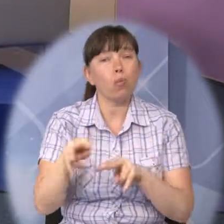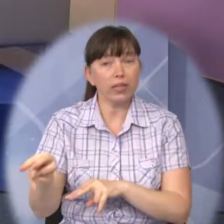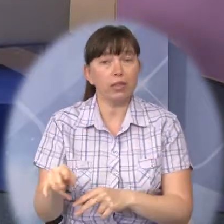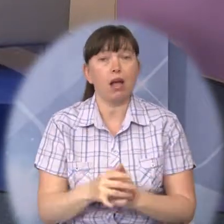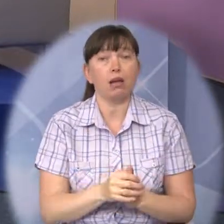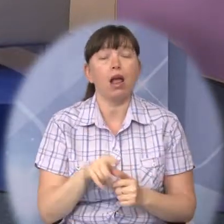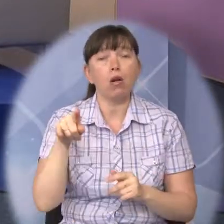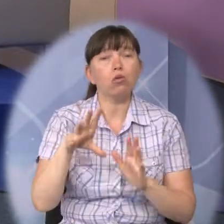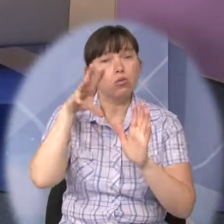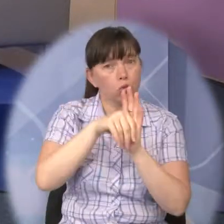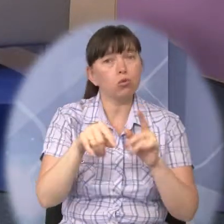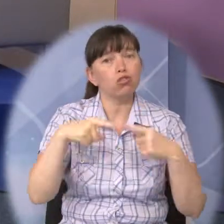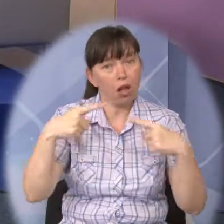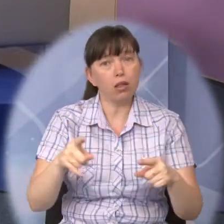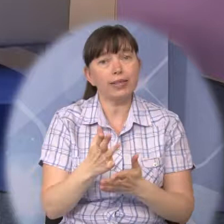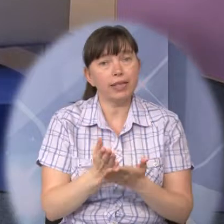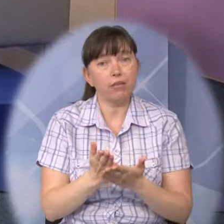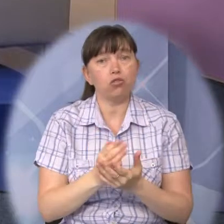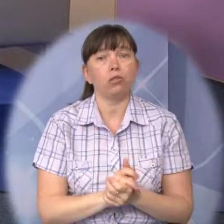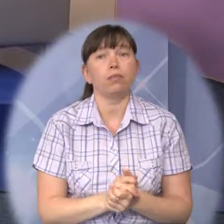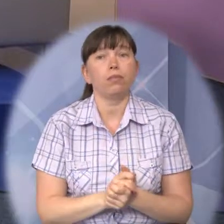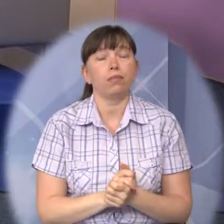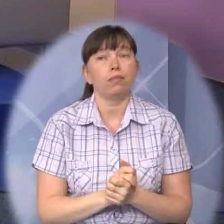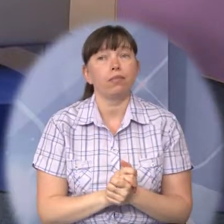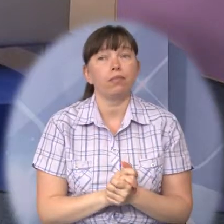acolo se includ și alte servicii?